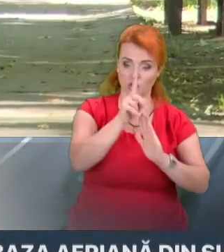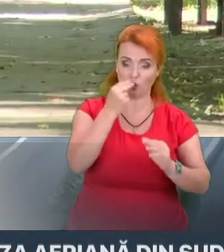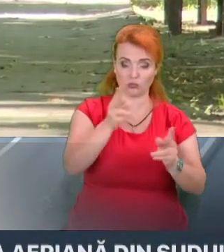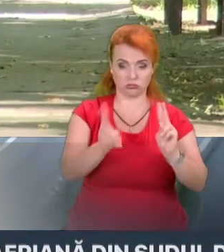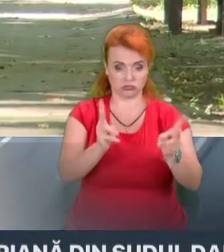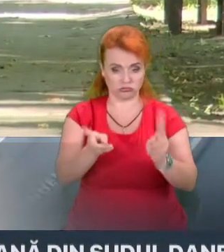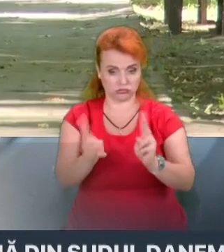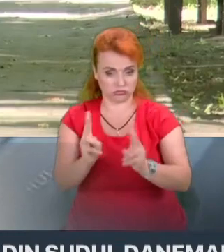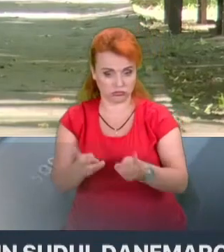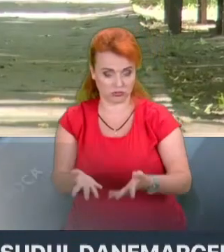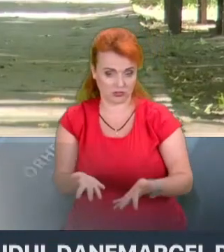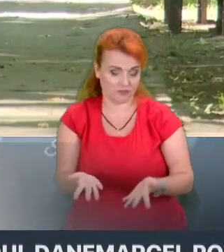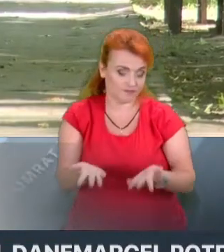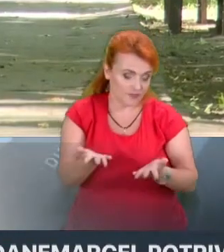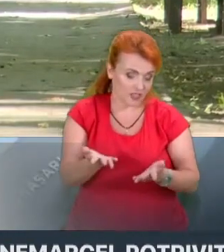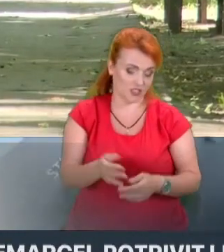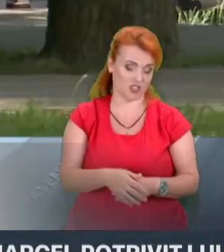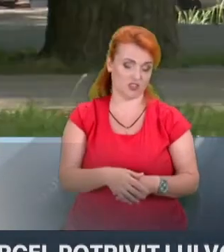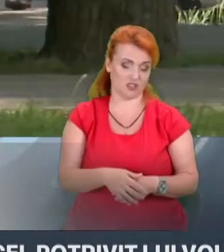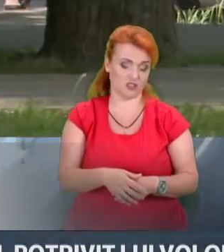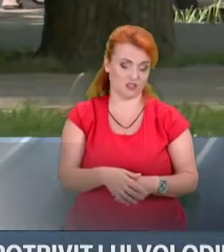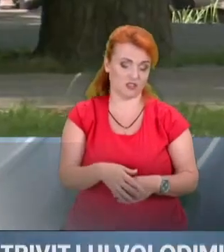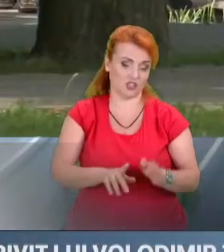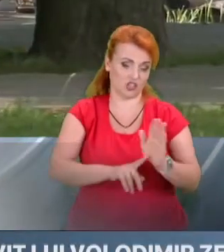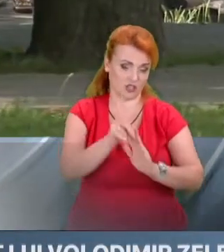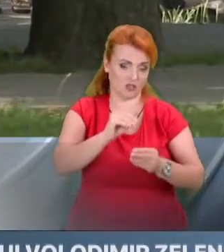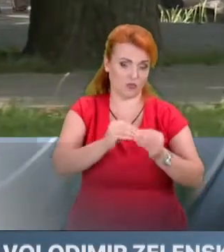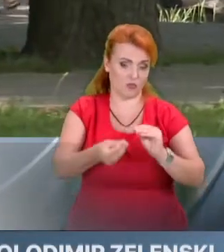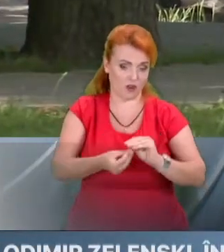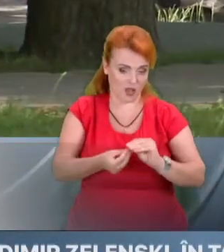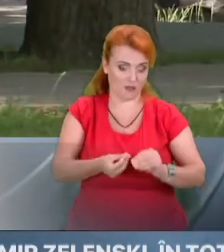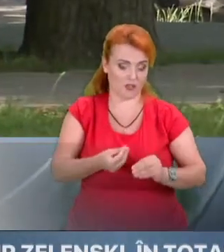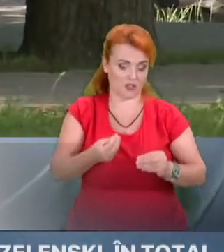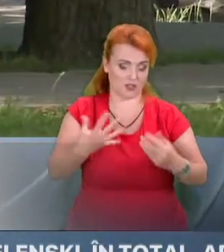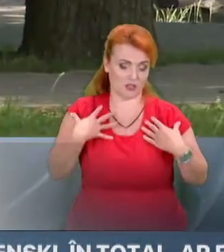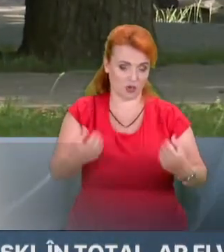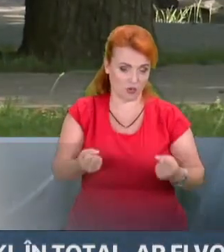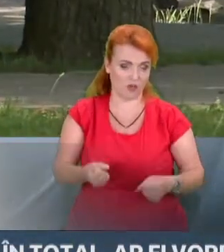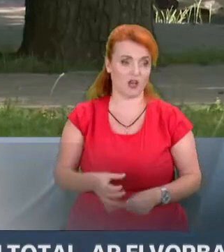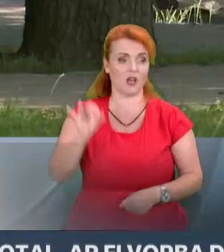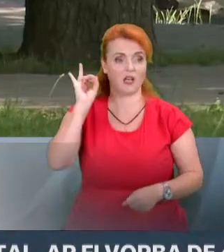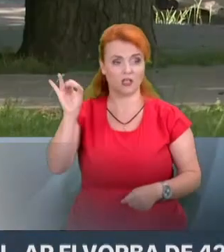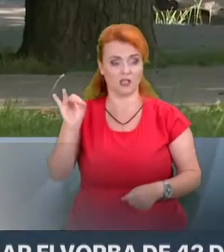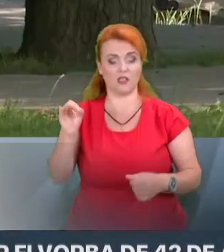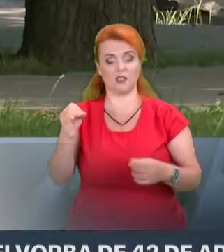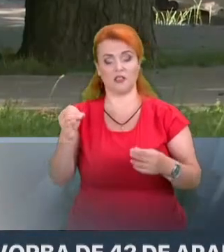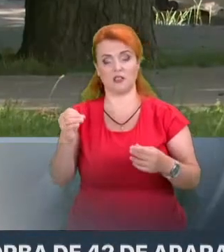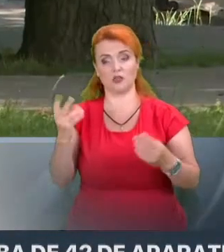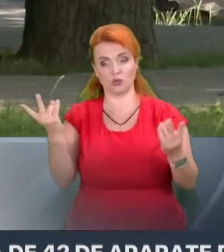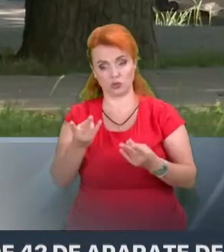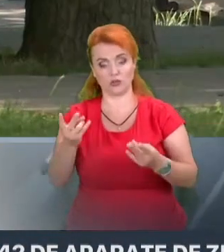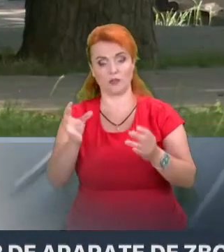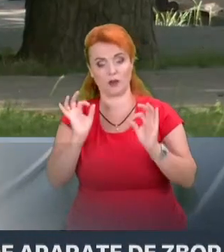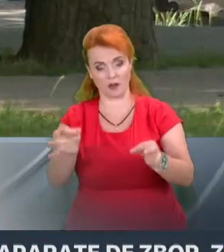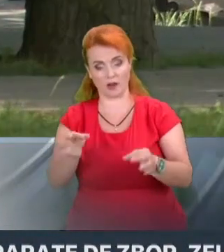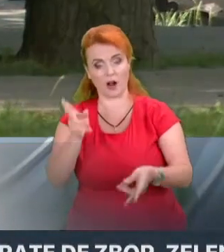bucate. Și desigur că prepararea bucatelor să fie acasă, în condiții sigure, să fie